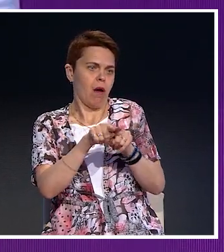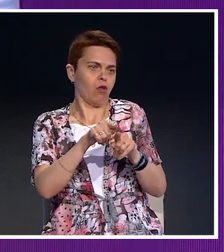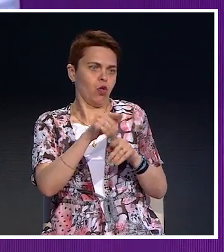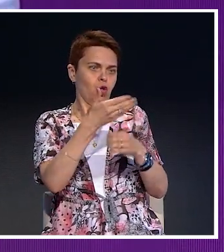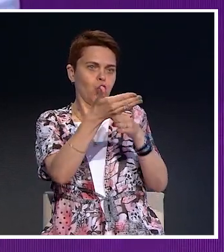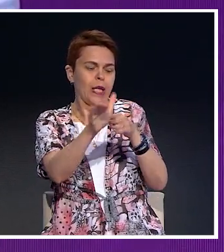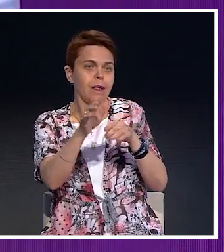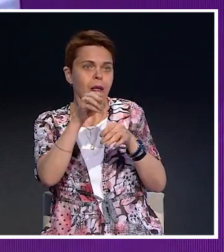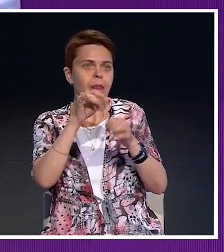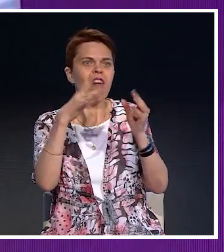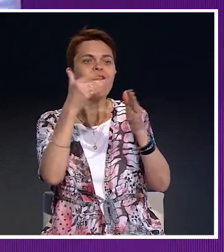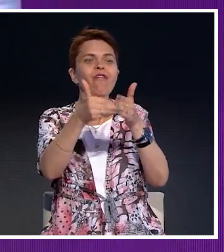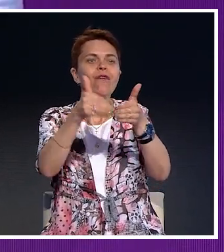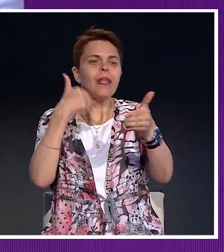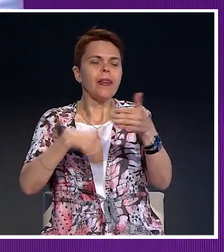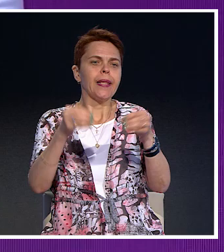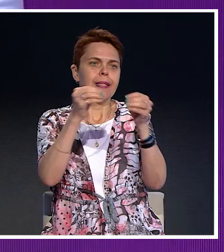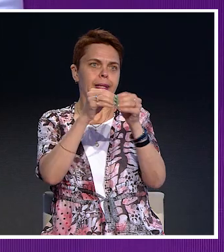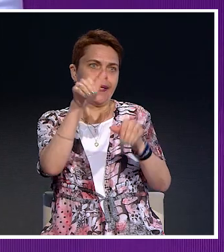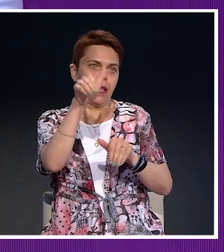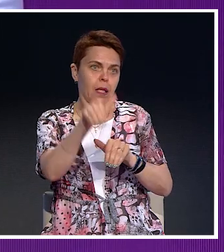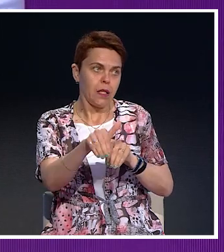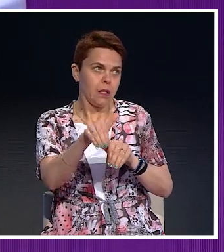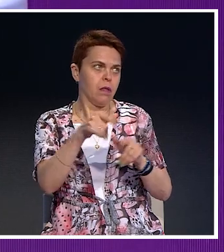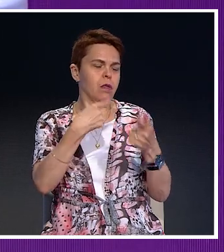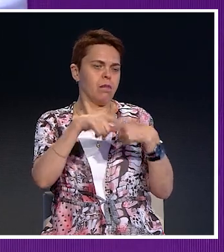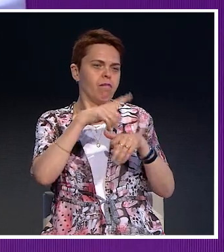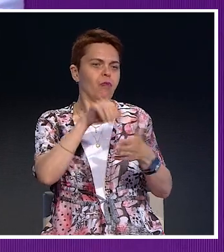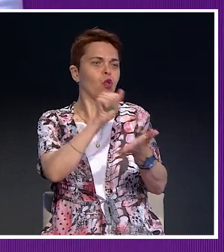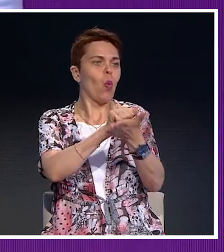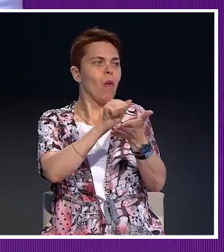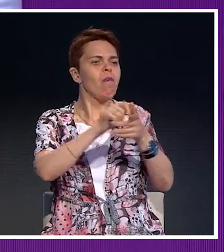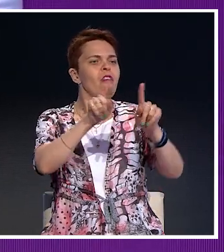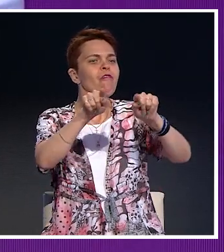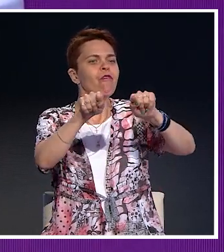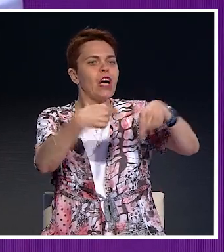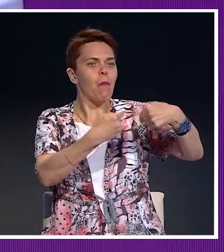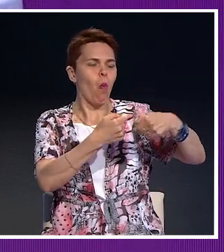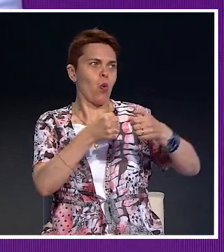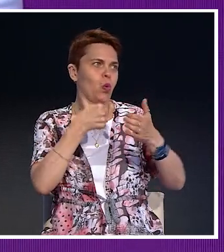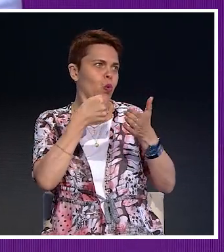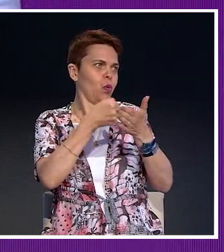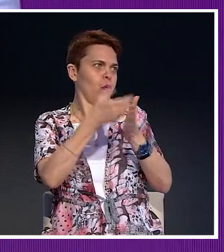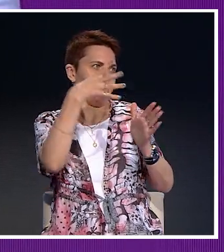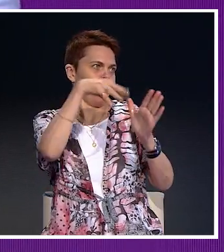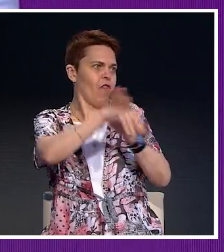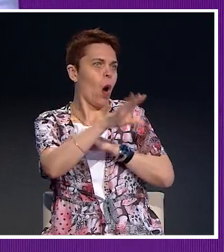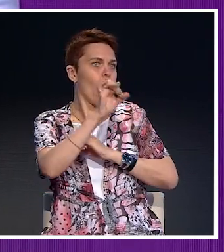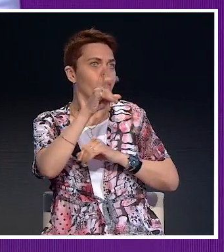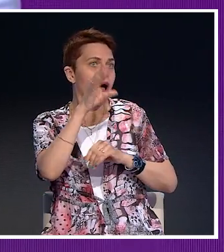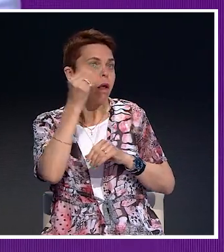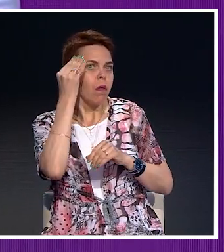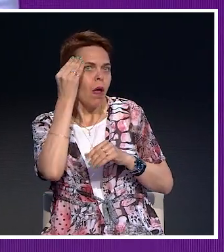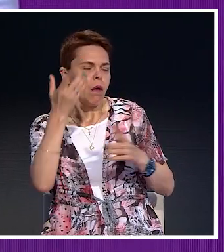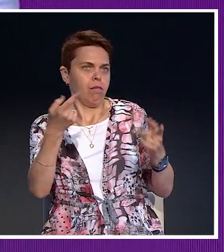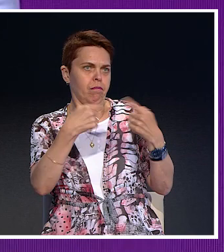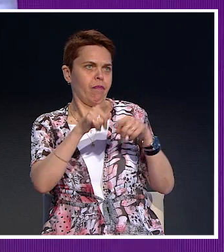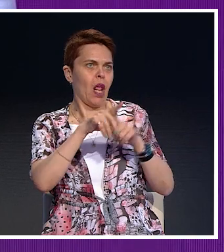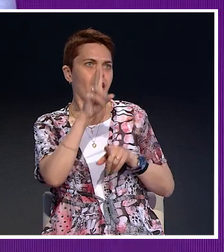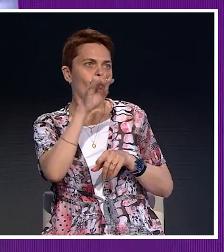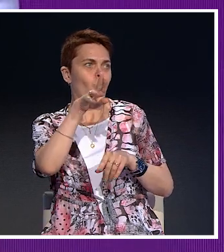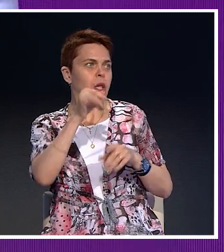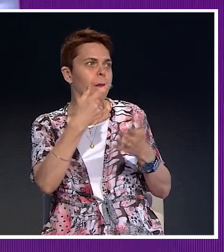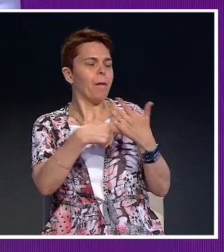поширена на громади від 10 тисяч, і серед переліку документів, серед вимог до виборчого списку є врахування 40%